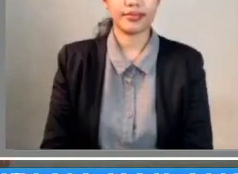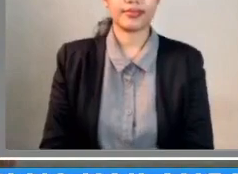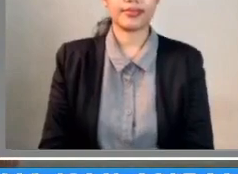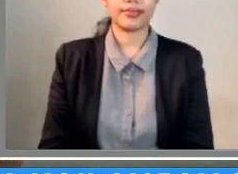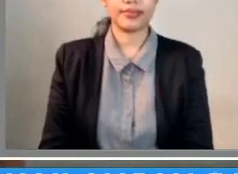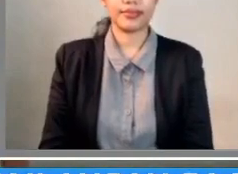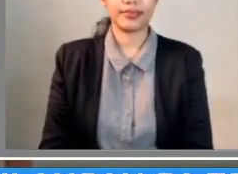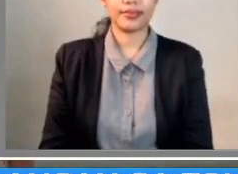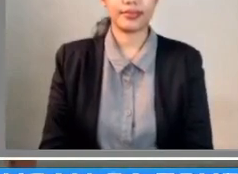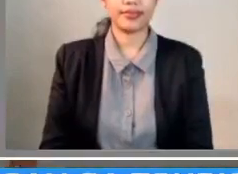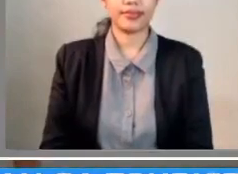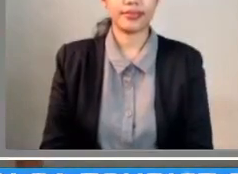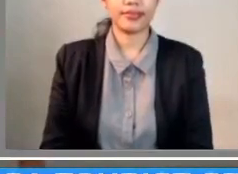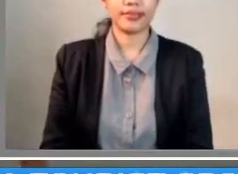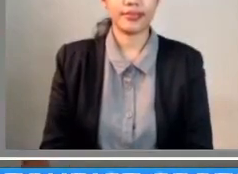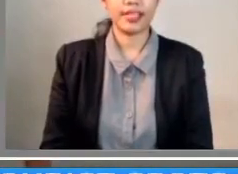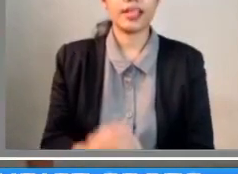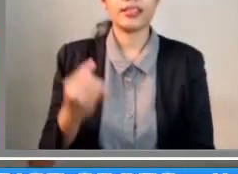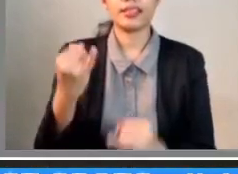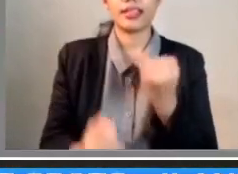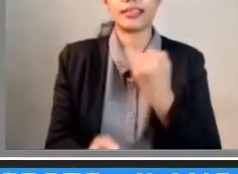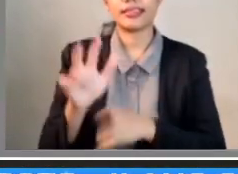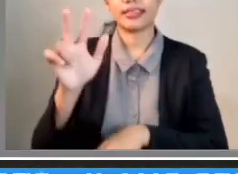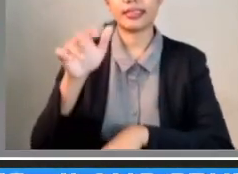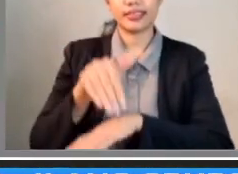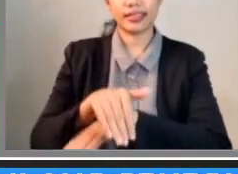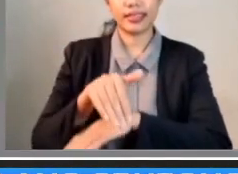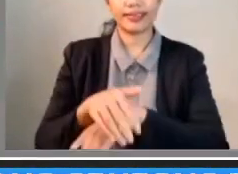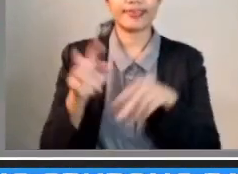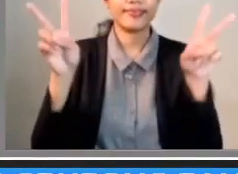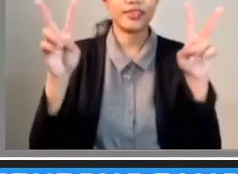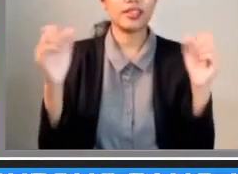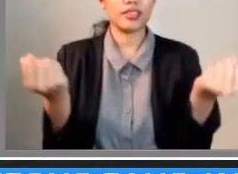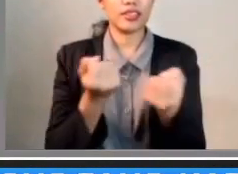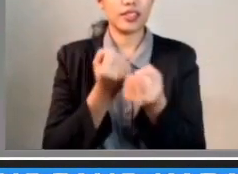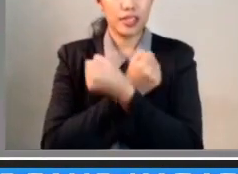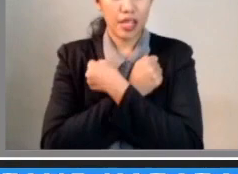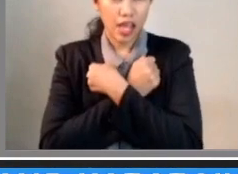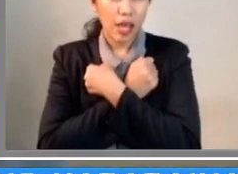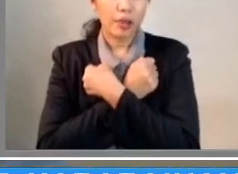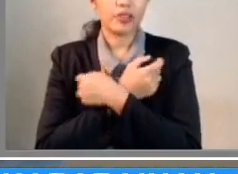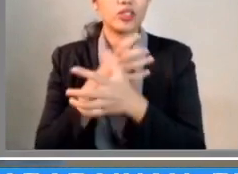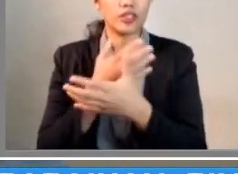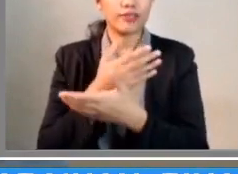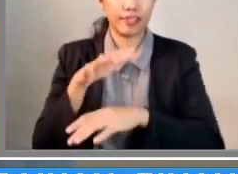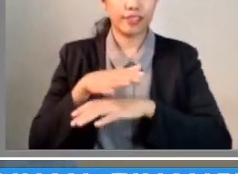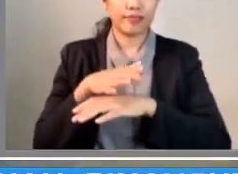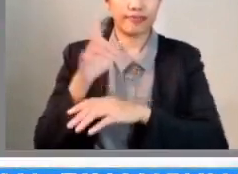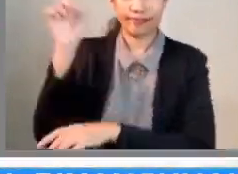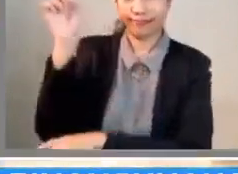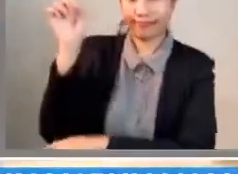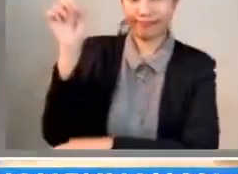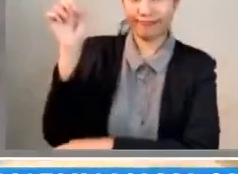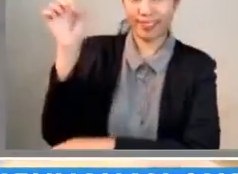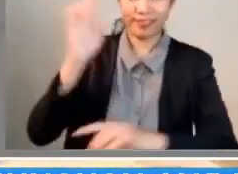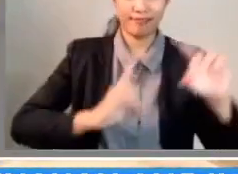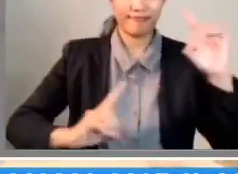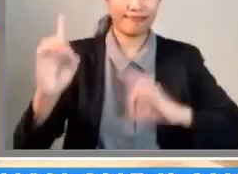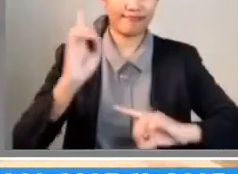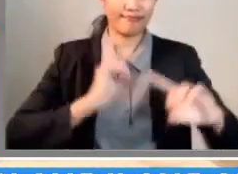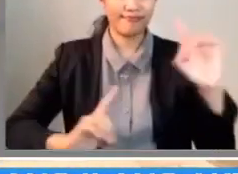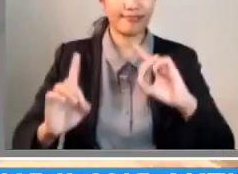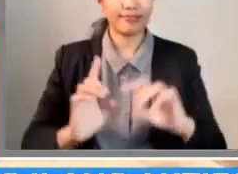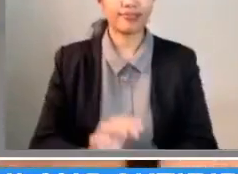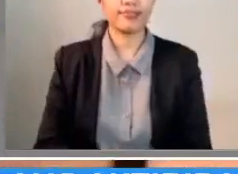Huling tatlong gabi na lang ng Love is Caught in His Arms na pinagbibidahan ni na Sofia Pablo at Allen Ansay. Huwag daw mag-alala